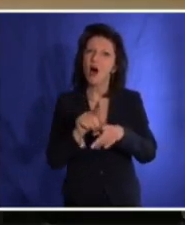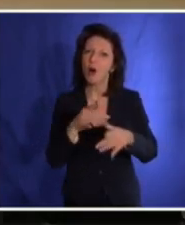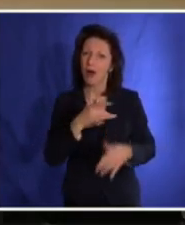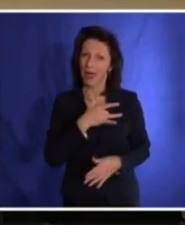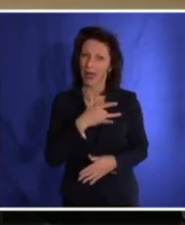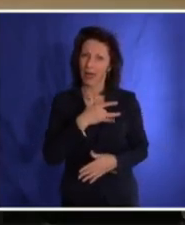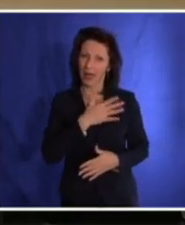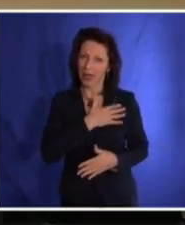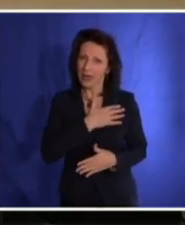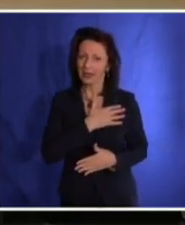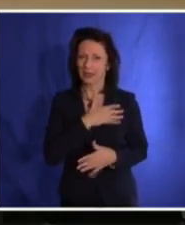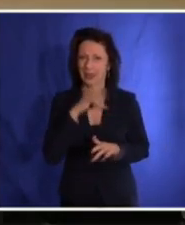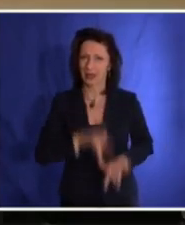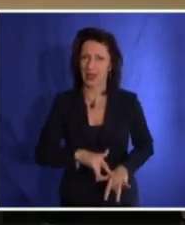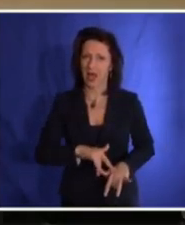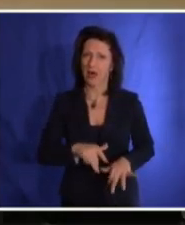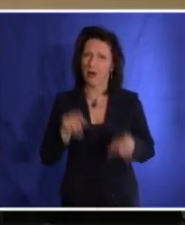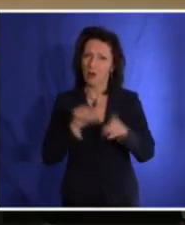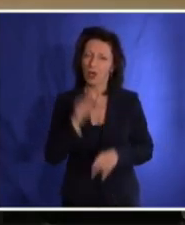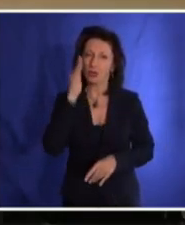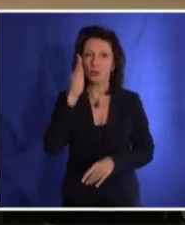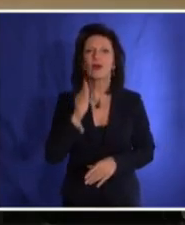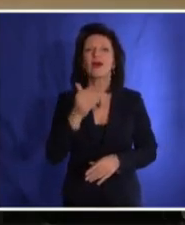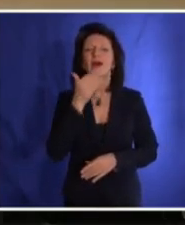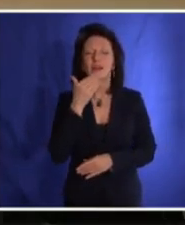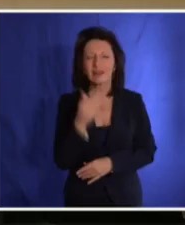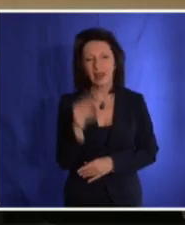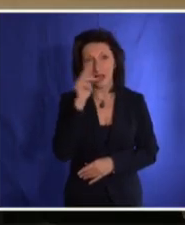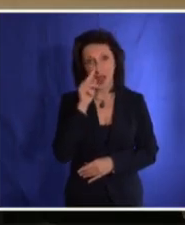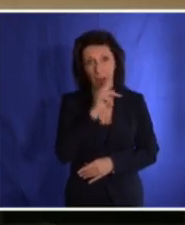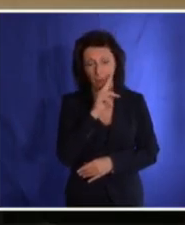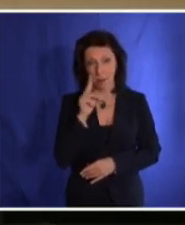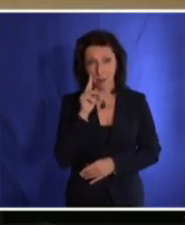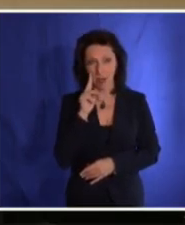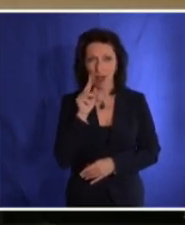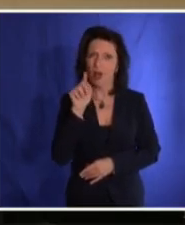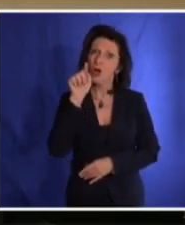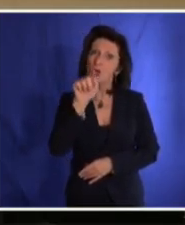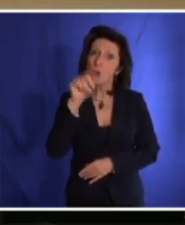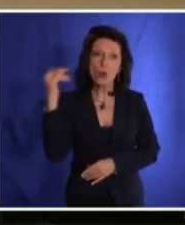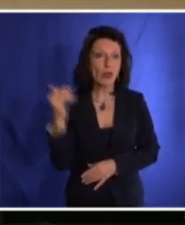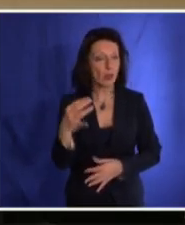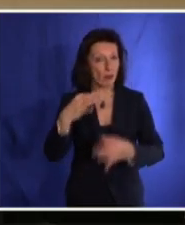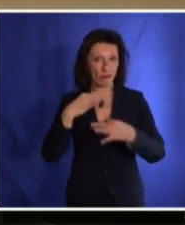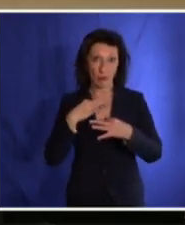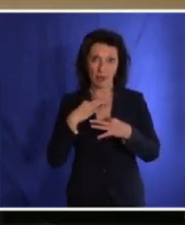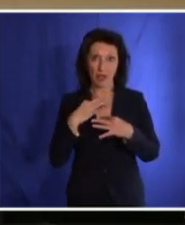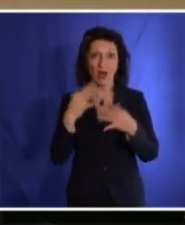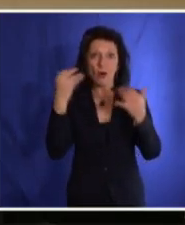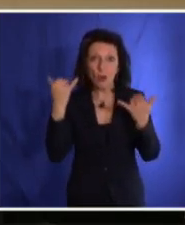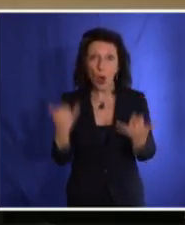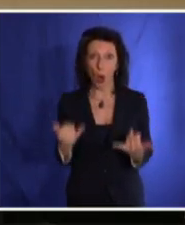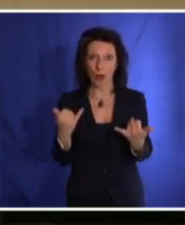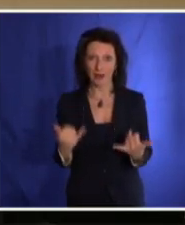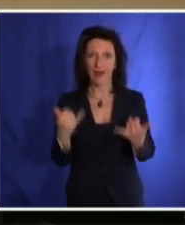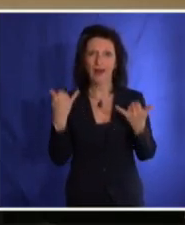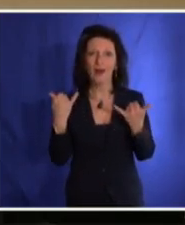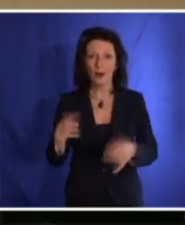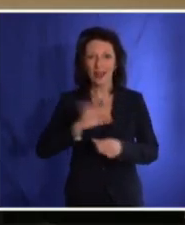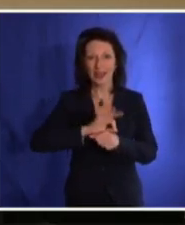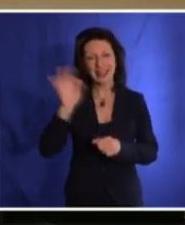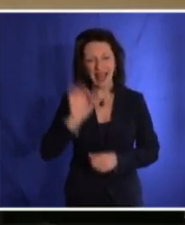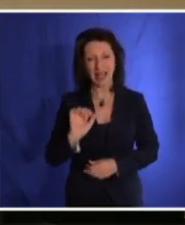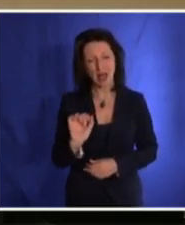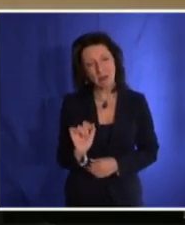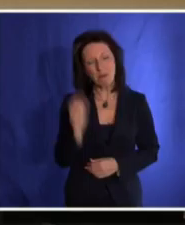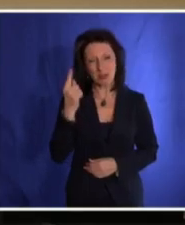auch in meinem Herzen trage und weiterführe. Danke, liebe Mutti, dass du immer für mich da bist, vor allem auch heute